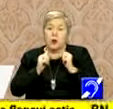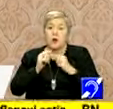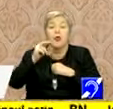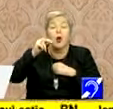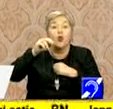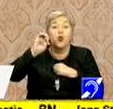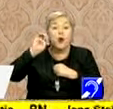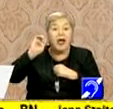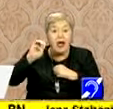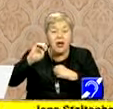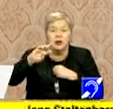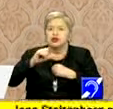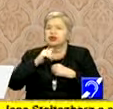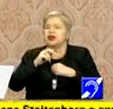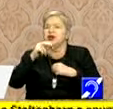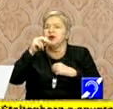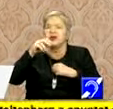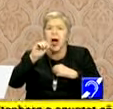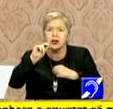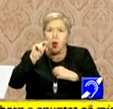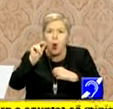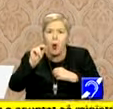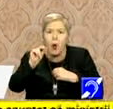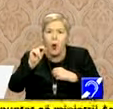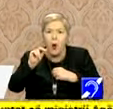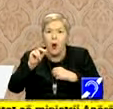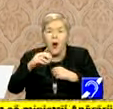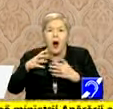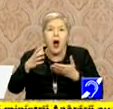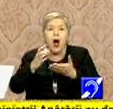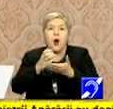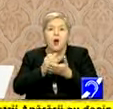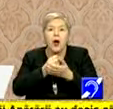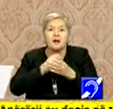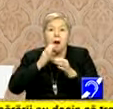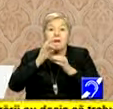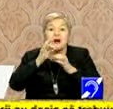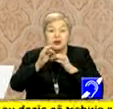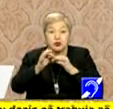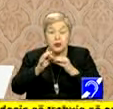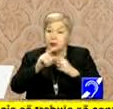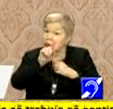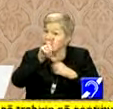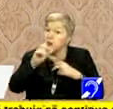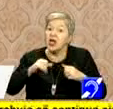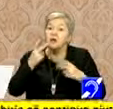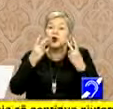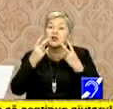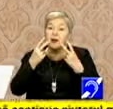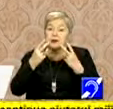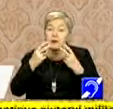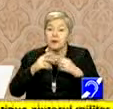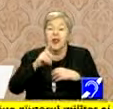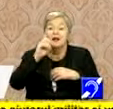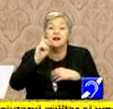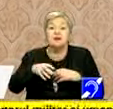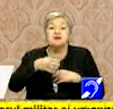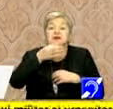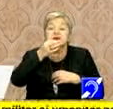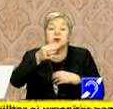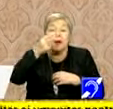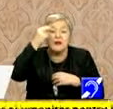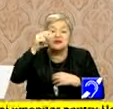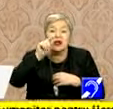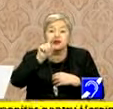și al Alianței Nord-Atlantice am luat niște măsuri și cred că asta e foarte important. Trebuie să transmitem acest mesaj